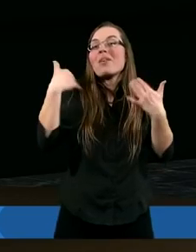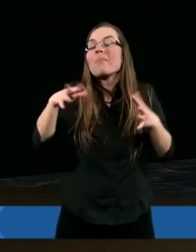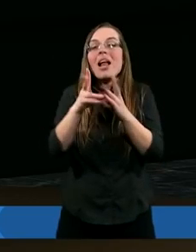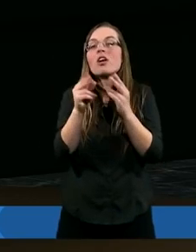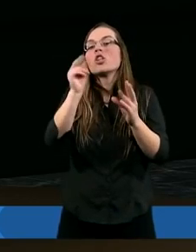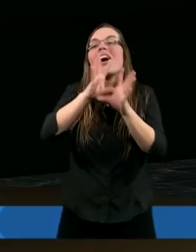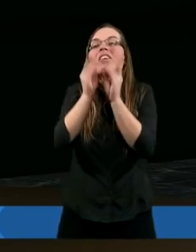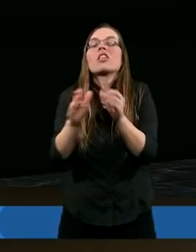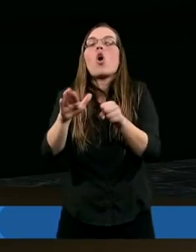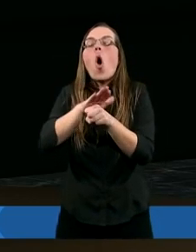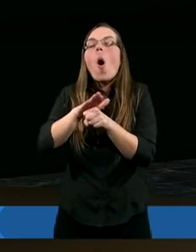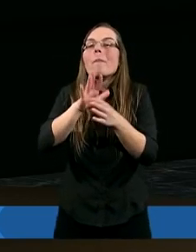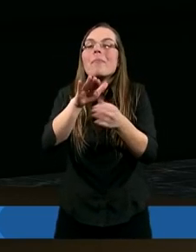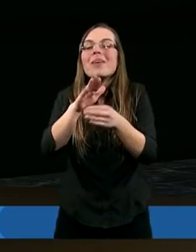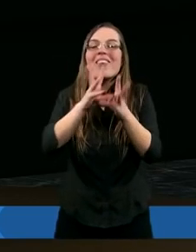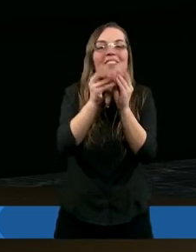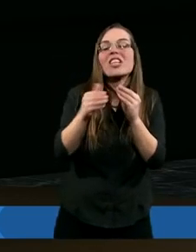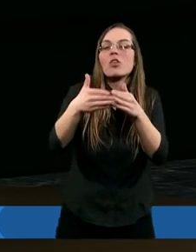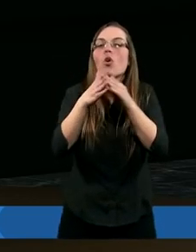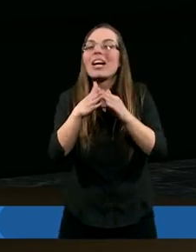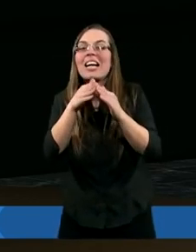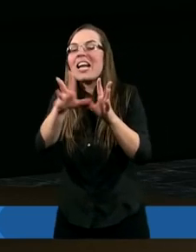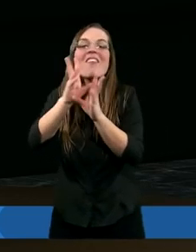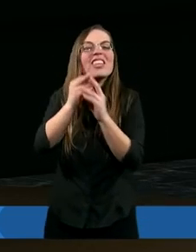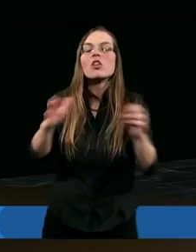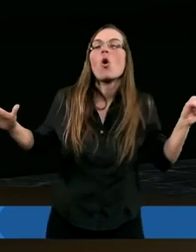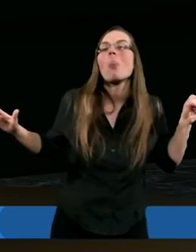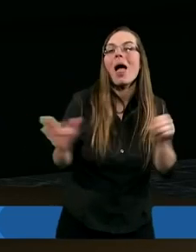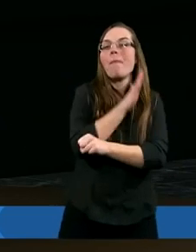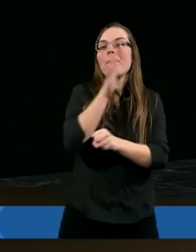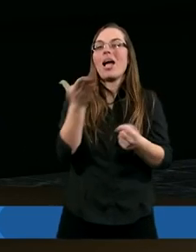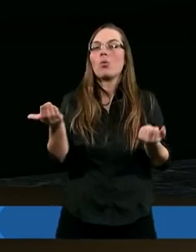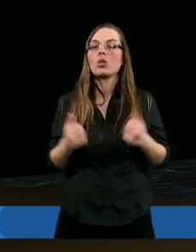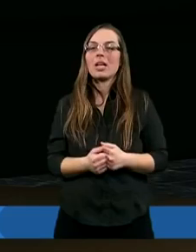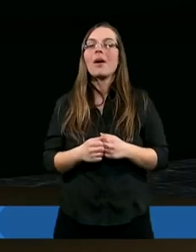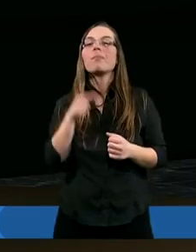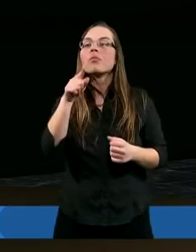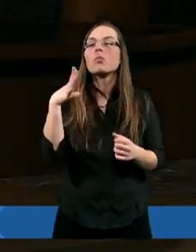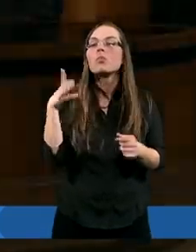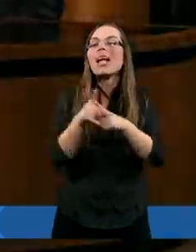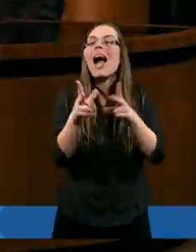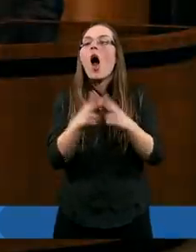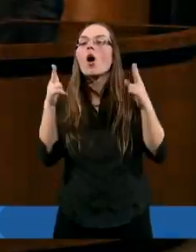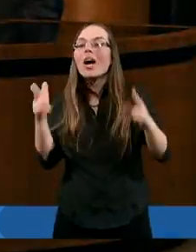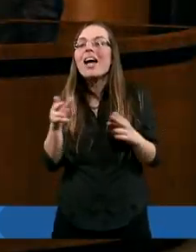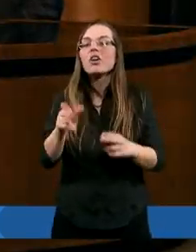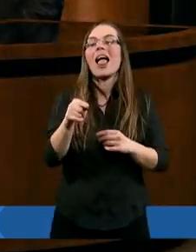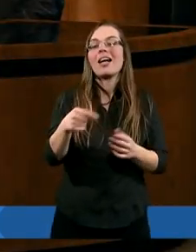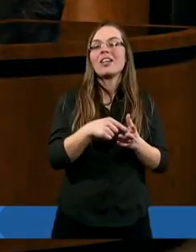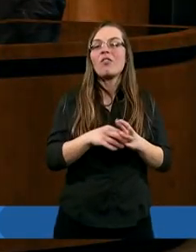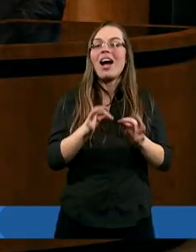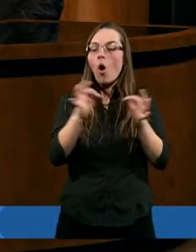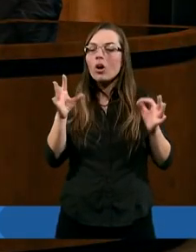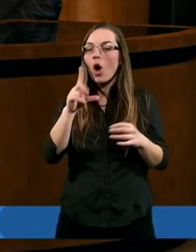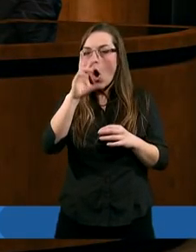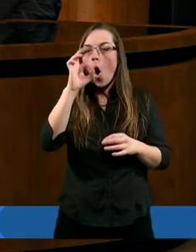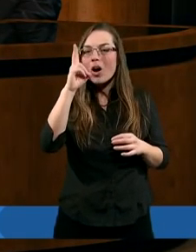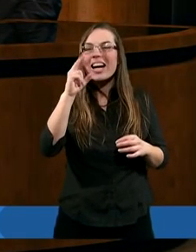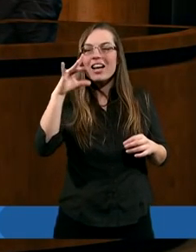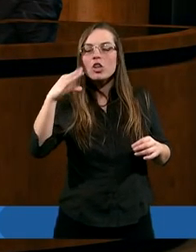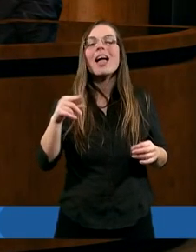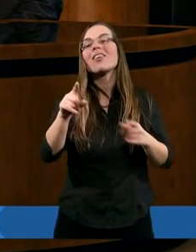zabiera, wszystko obmywa, wszystko kryje, wszystko napełnia. Te różne określenia są też zależne od